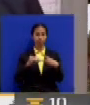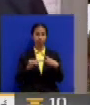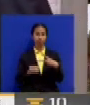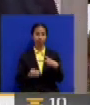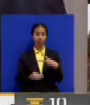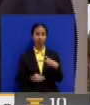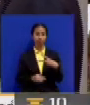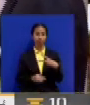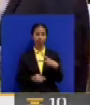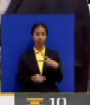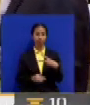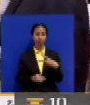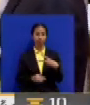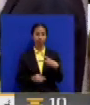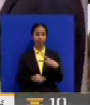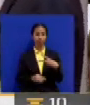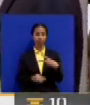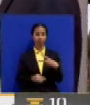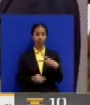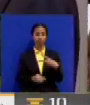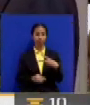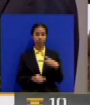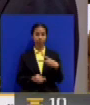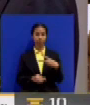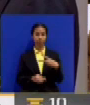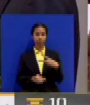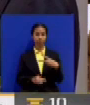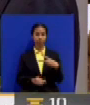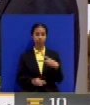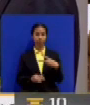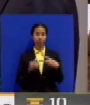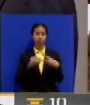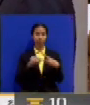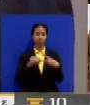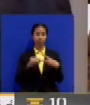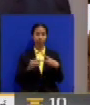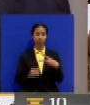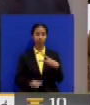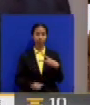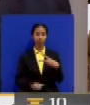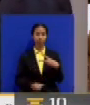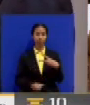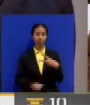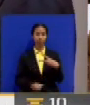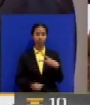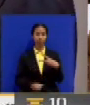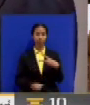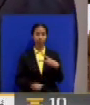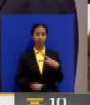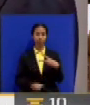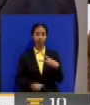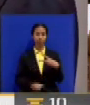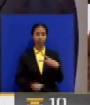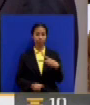ก็ไม่รู้ว่าถ้าอย่างนี้ปุ๊บแล้วเนี่ยเป็นการบีบพลังประชารัฐหรือเปล่าคือทางฝ่ายคุณสม